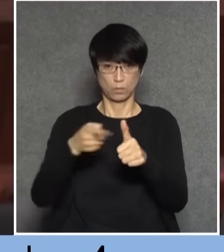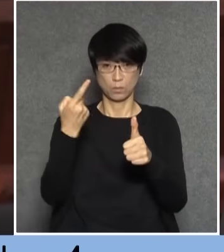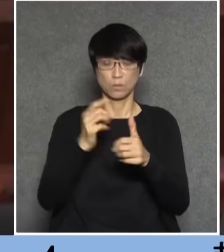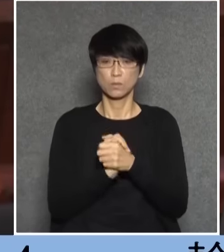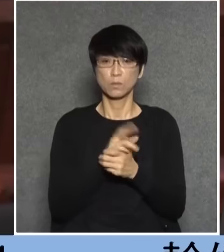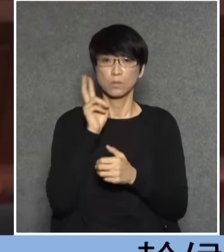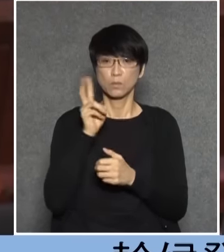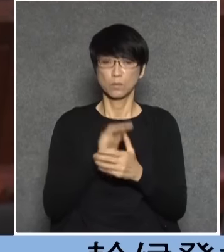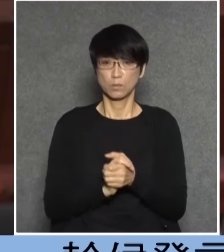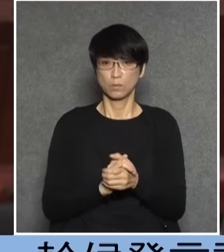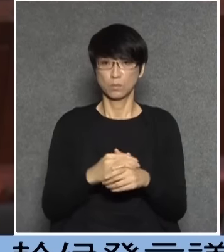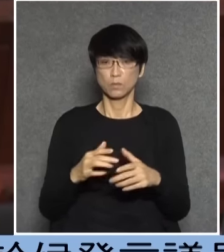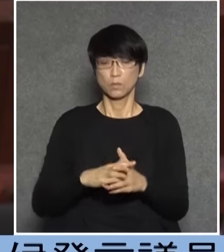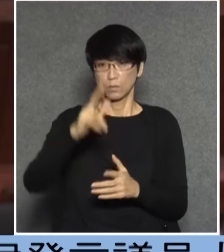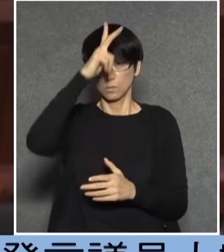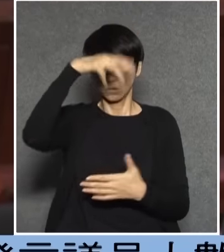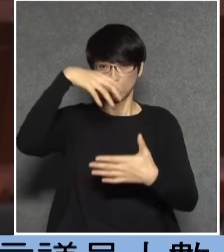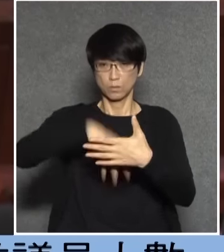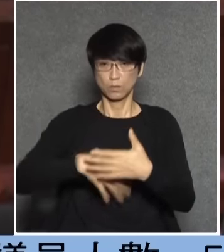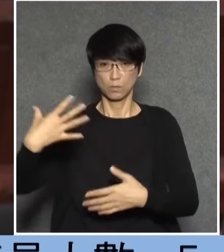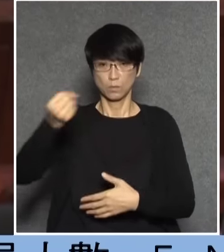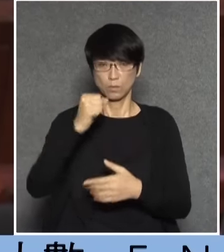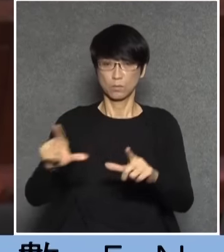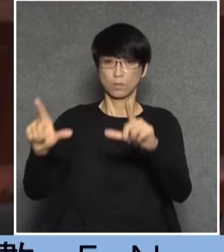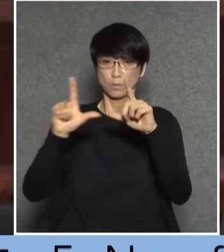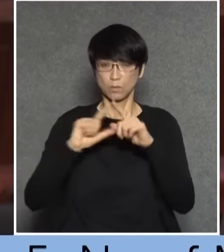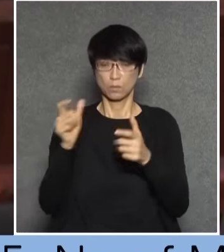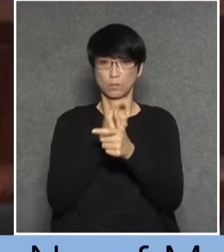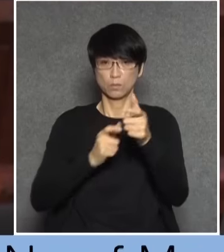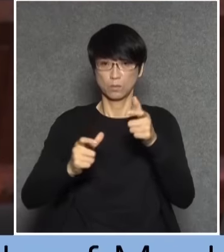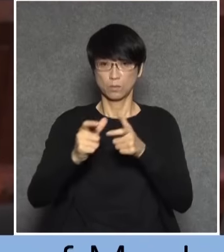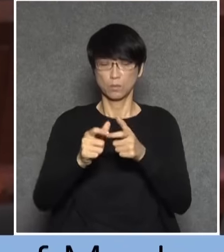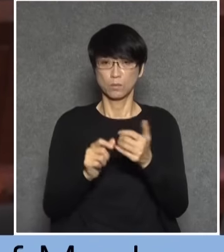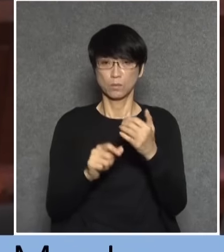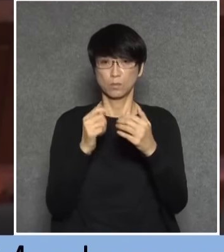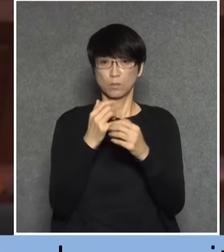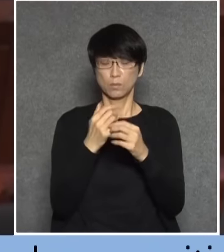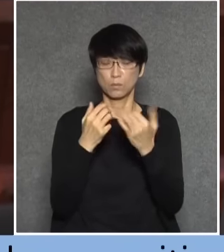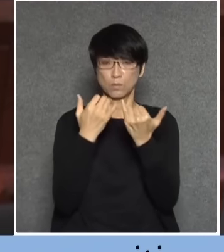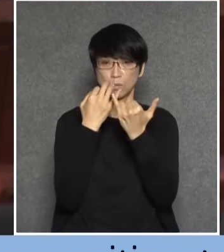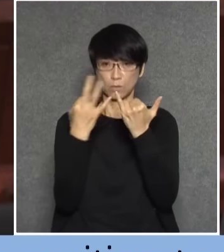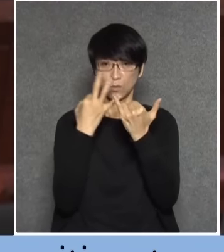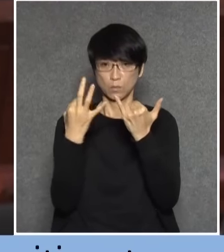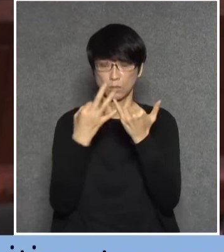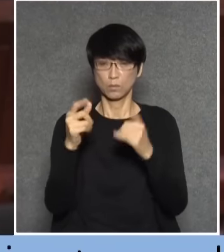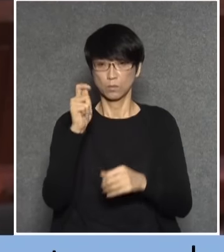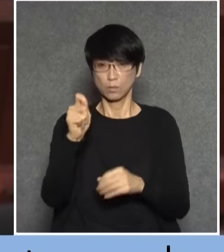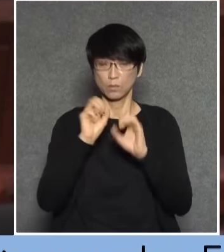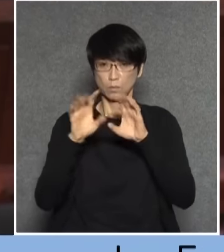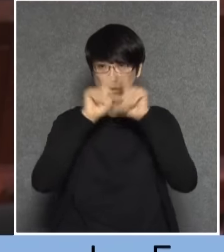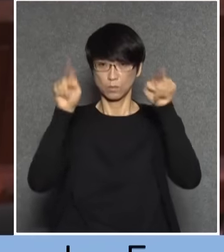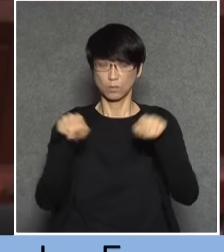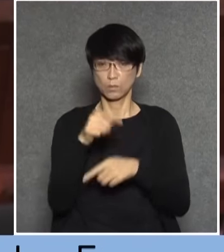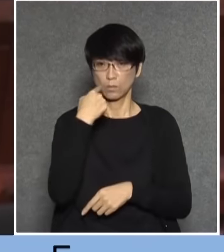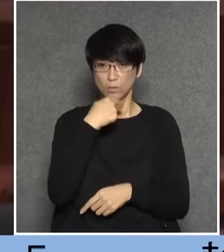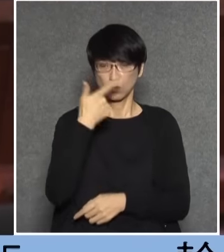政務司司長上星期在回應政府帳目委員會第63號 A 報告書的時候指出，新航